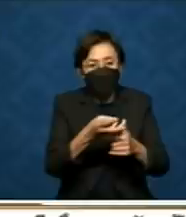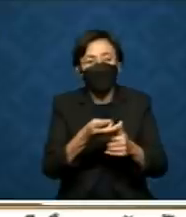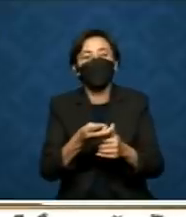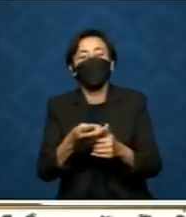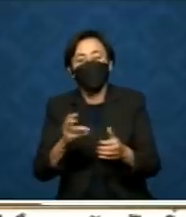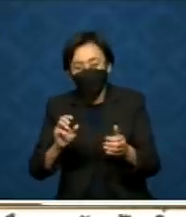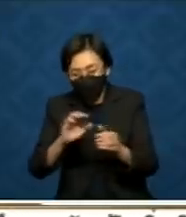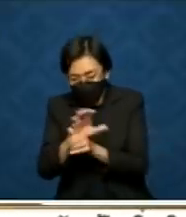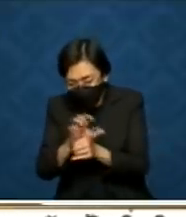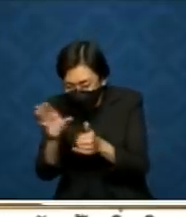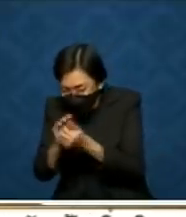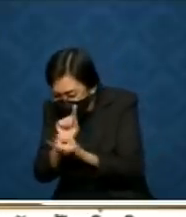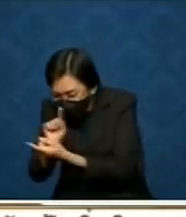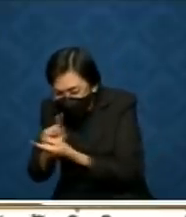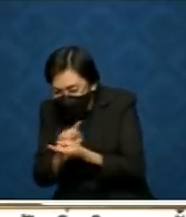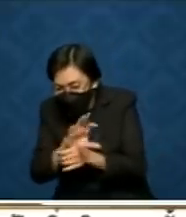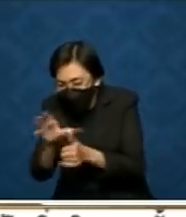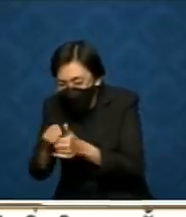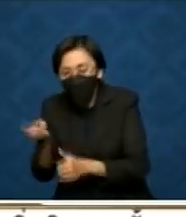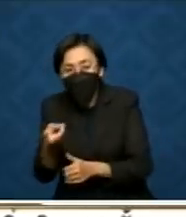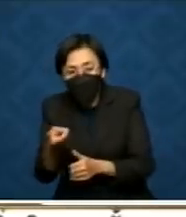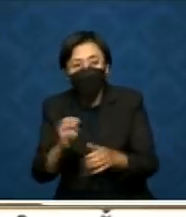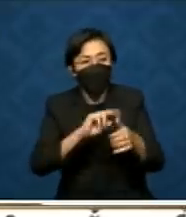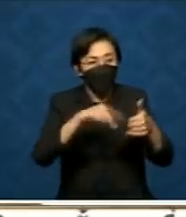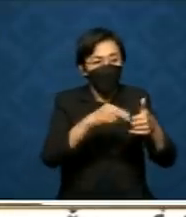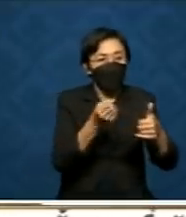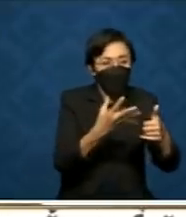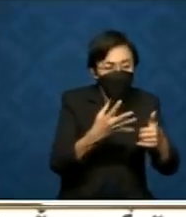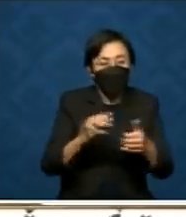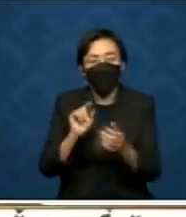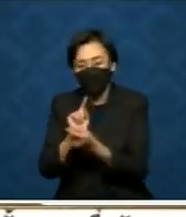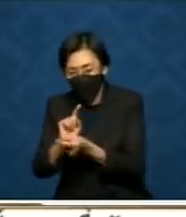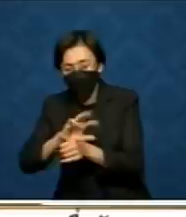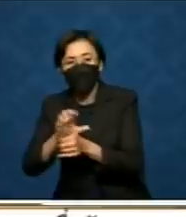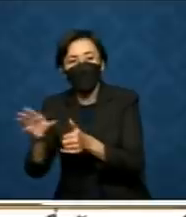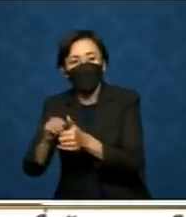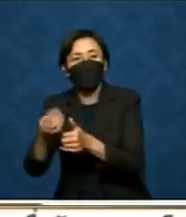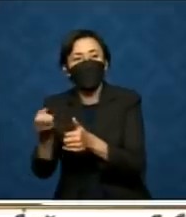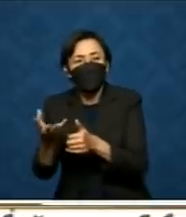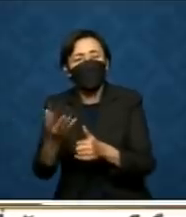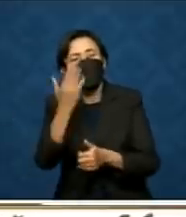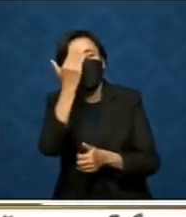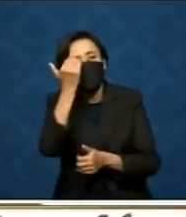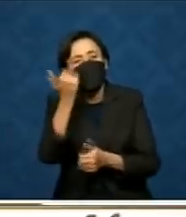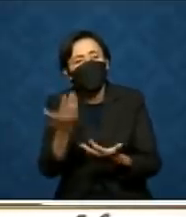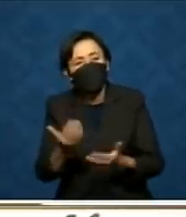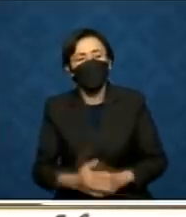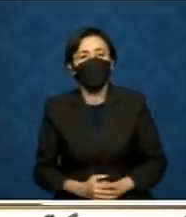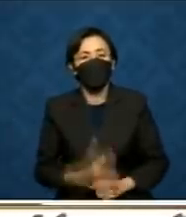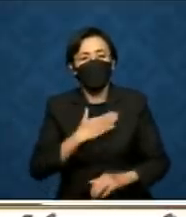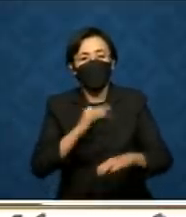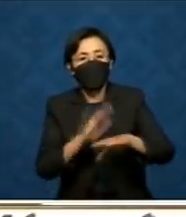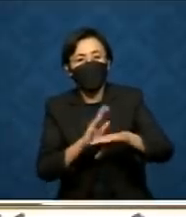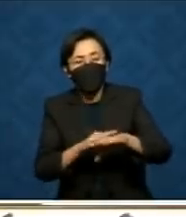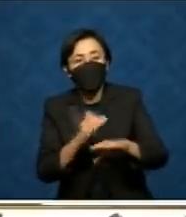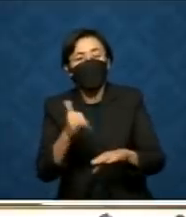ง่ายๆนิดเดียวล่ะคิดส่วนมากก็เจอมากตัวน้อยก็เจอน้อยนี่ทำทำไมดูโทรทัศน์อย่างงั้นแป๊บ